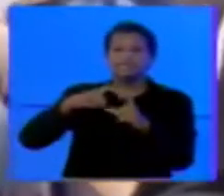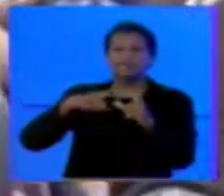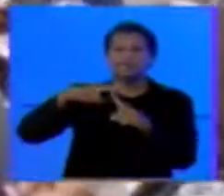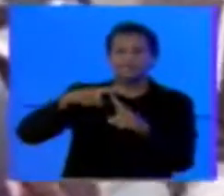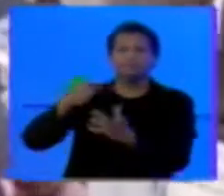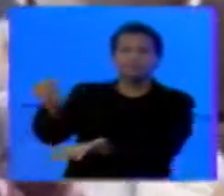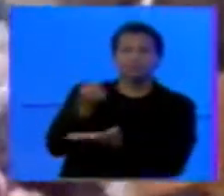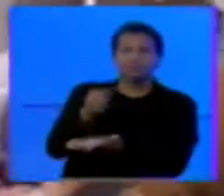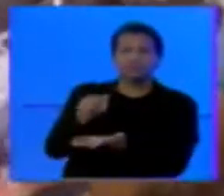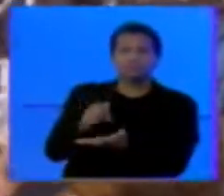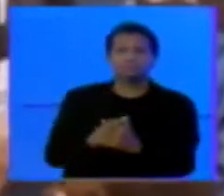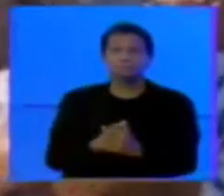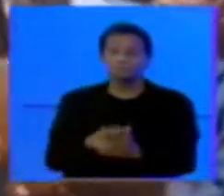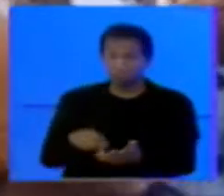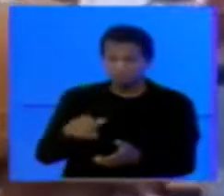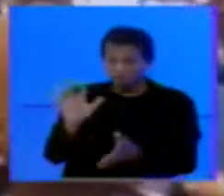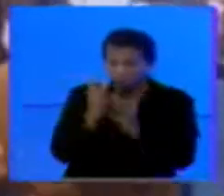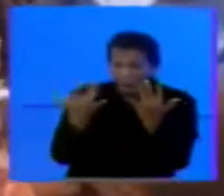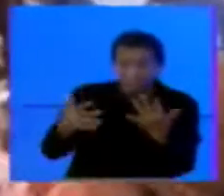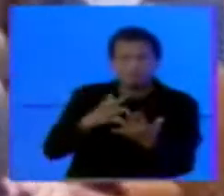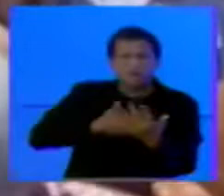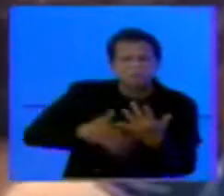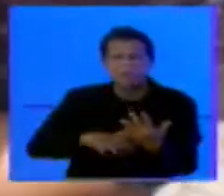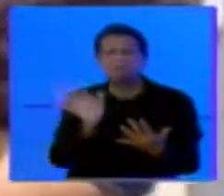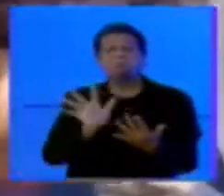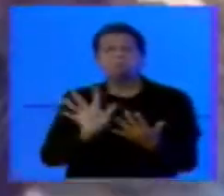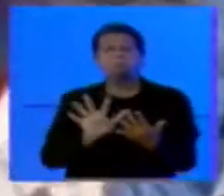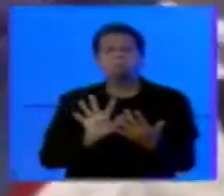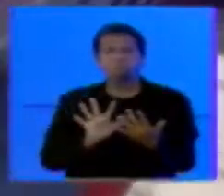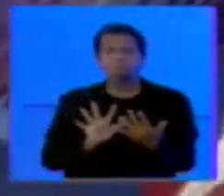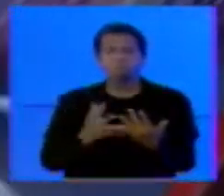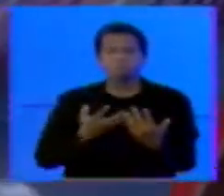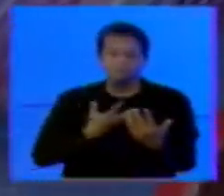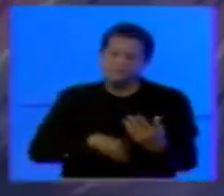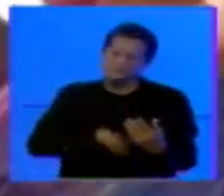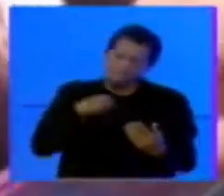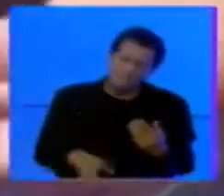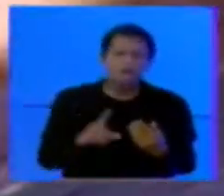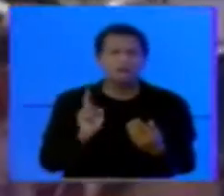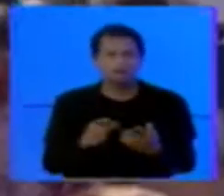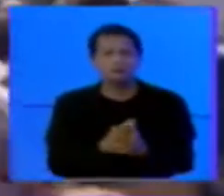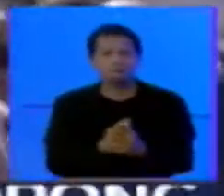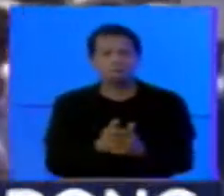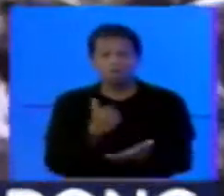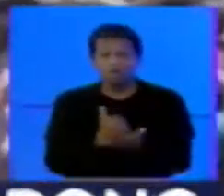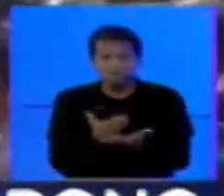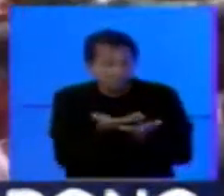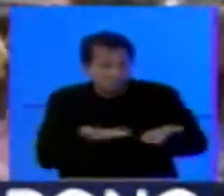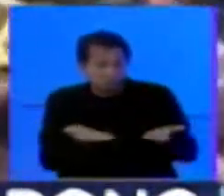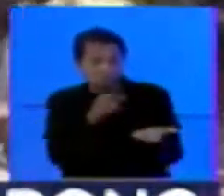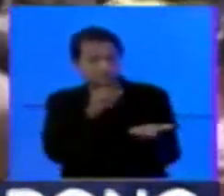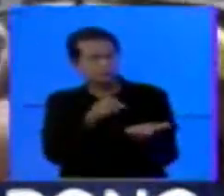Enggan bersabar, aksi warga membuat petugas kantor pos kewalahan. Padahal kondisi ini rentan penyebaran dan penularan virus